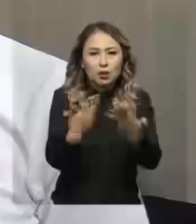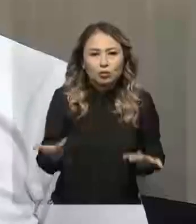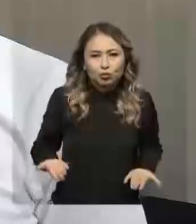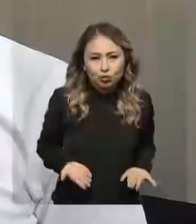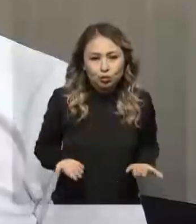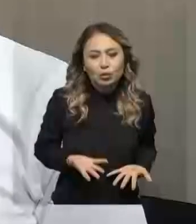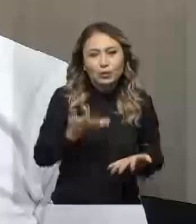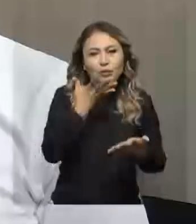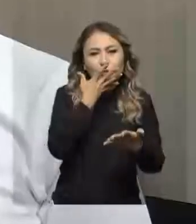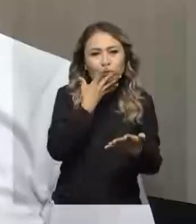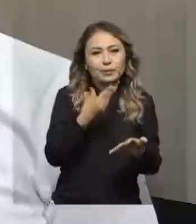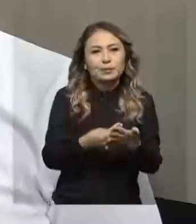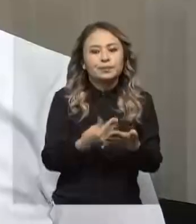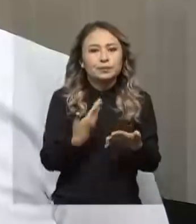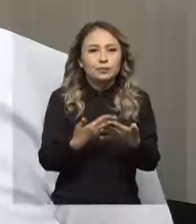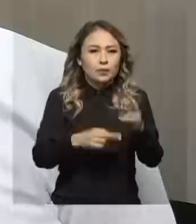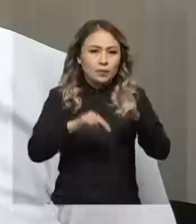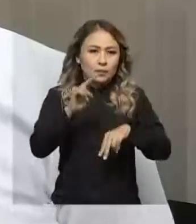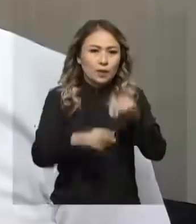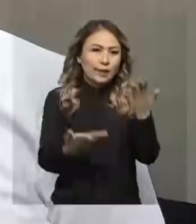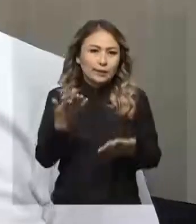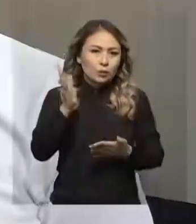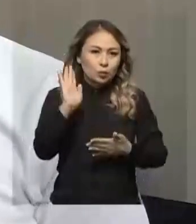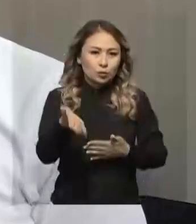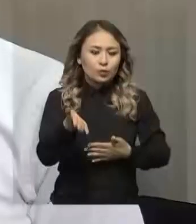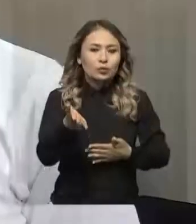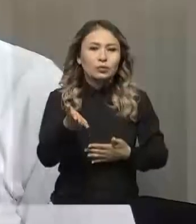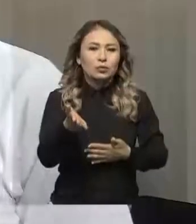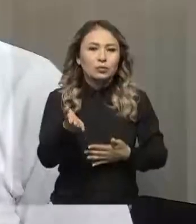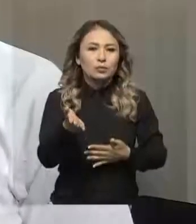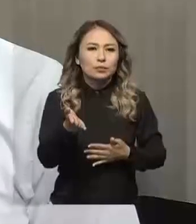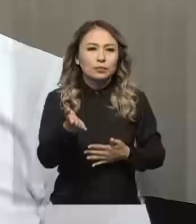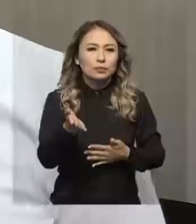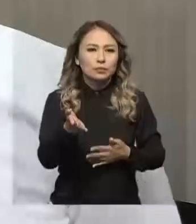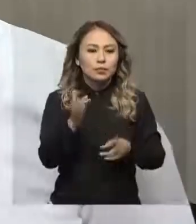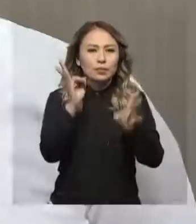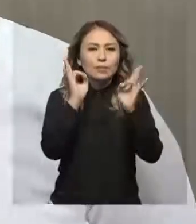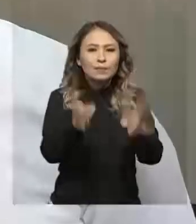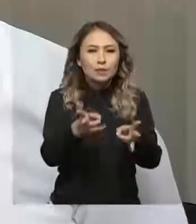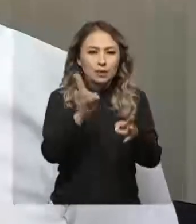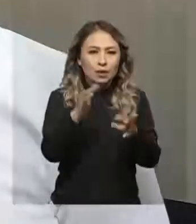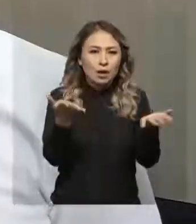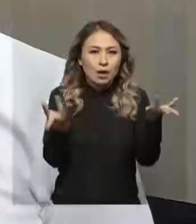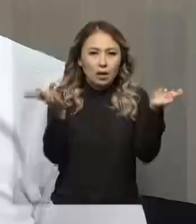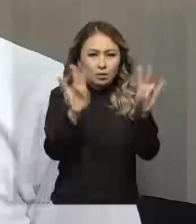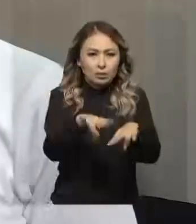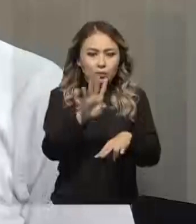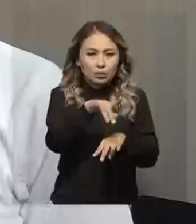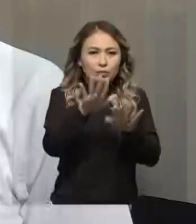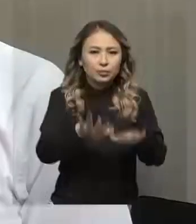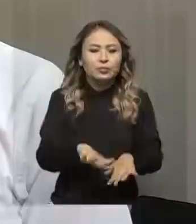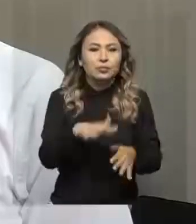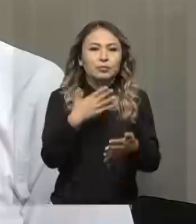үйлер олардың құрылыстары болатын болса, сол зардап шеккен тұрғындардың қалып қоятын болса, ол жерде